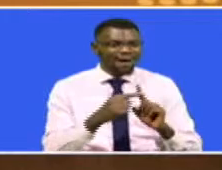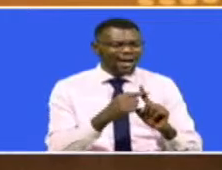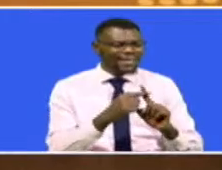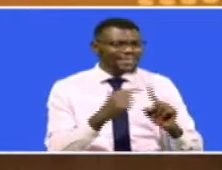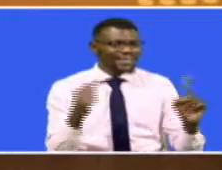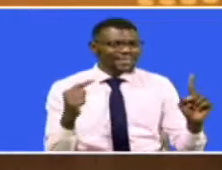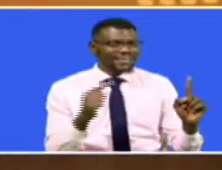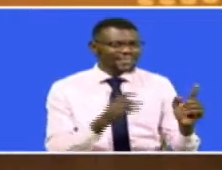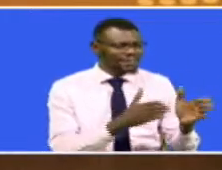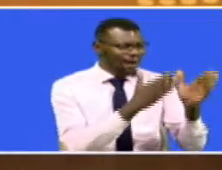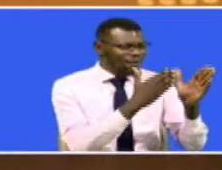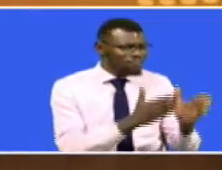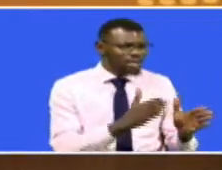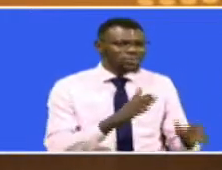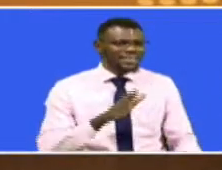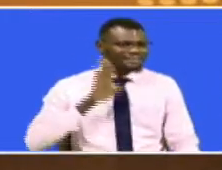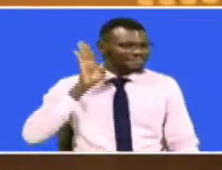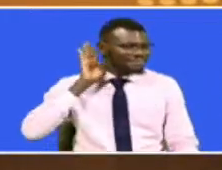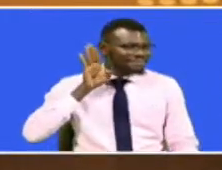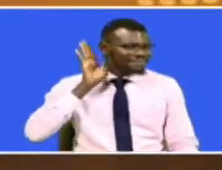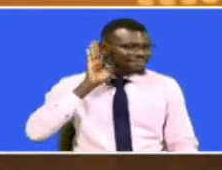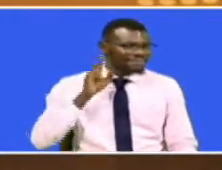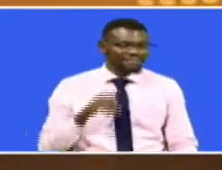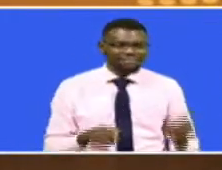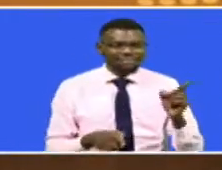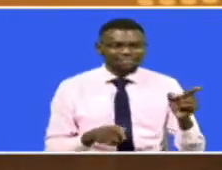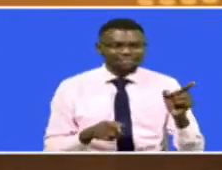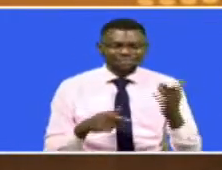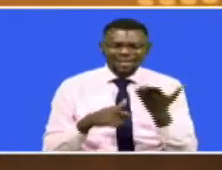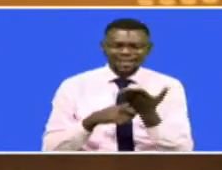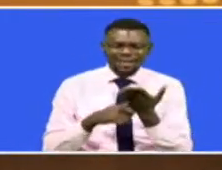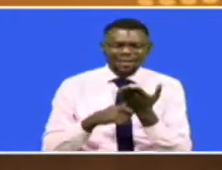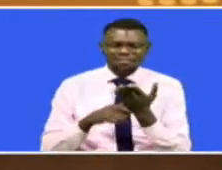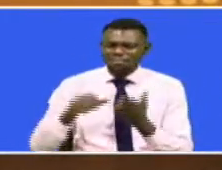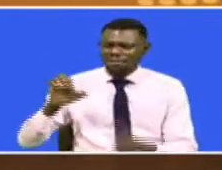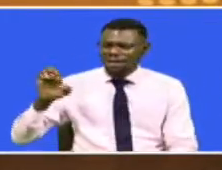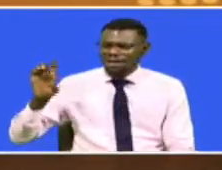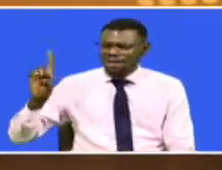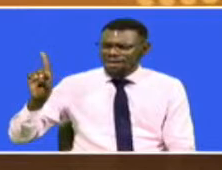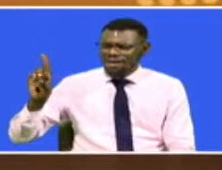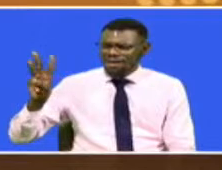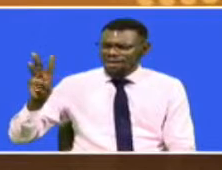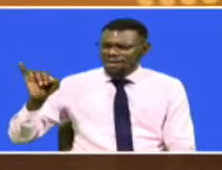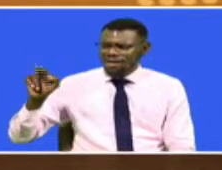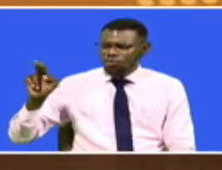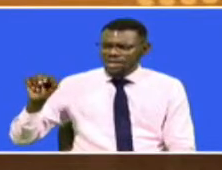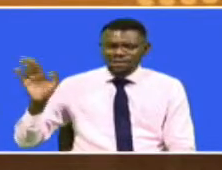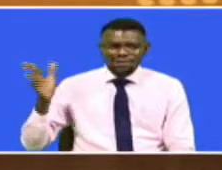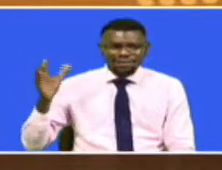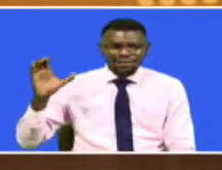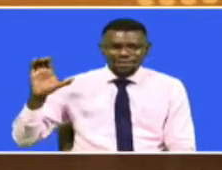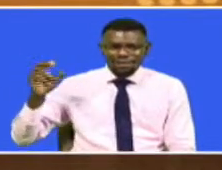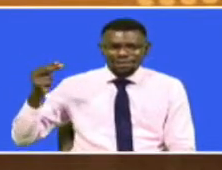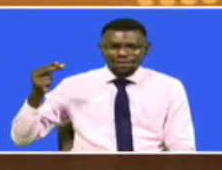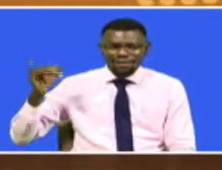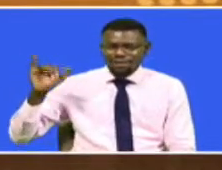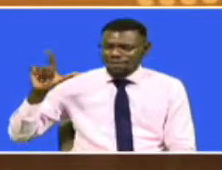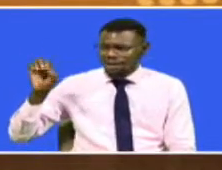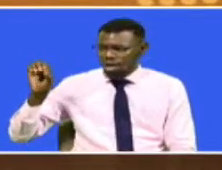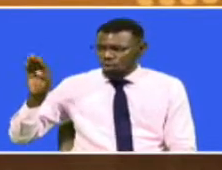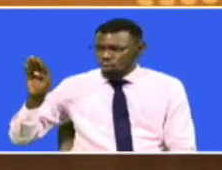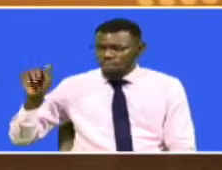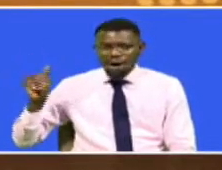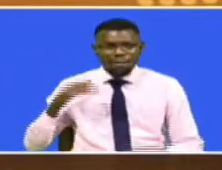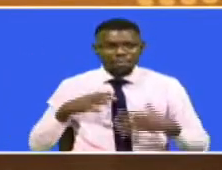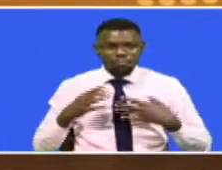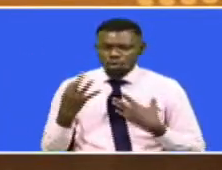mwanamitindo na mwanaharakati wa mapenzi ya jinsia moja Edwin Chiloba kwa jina la utani Chiloba wamekamatwa. Watatu hao